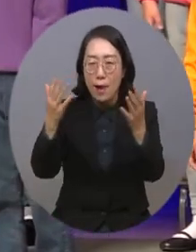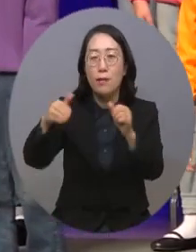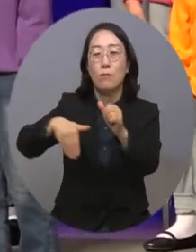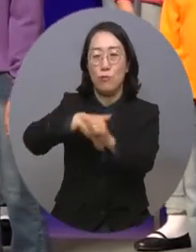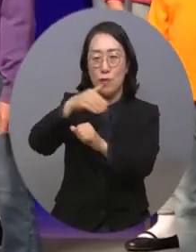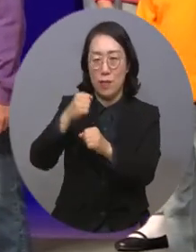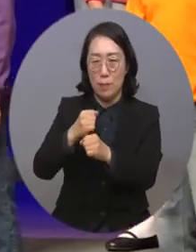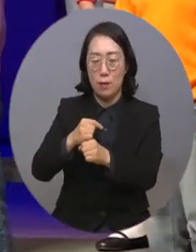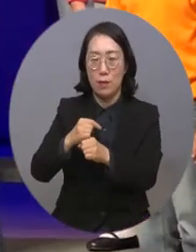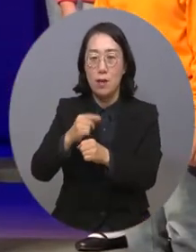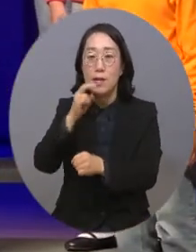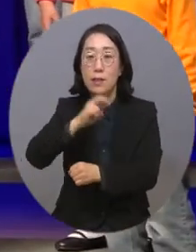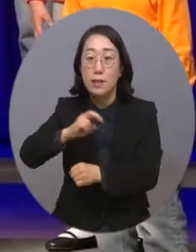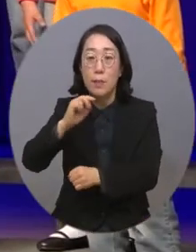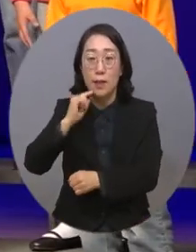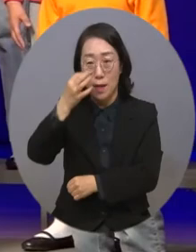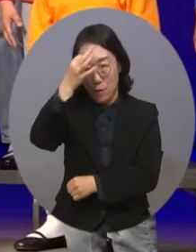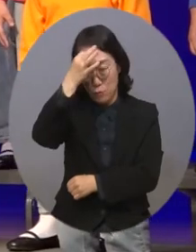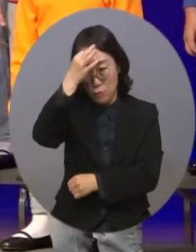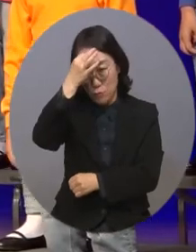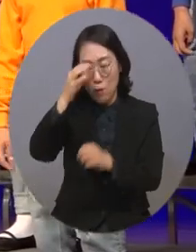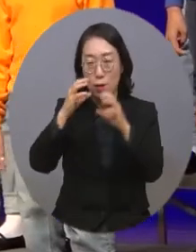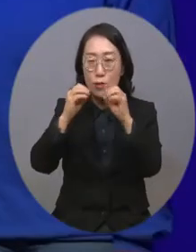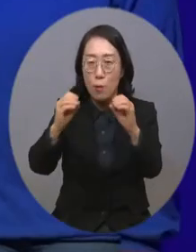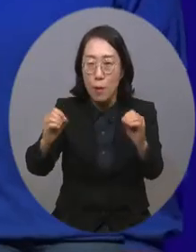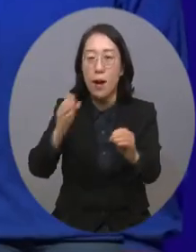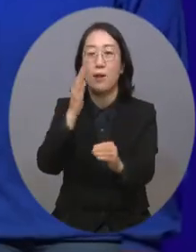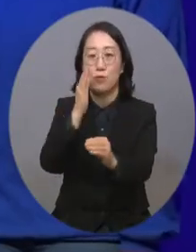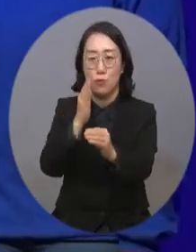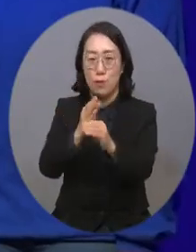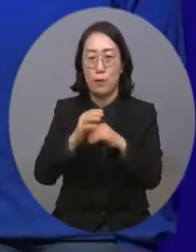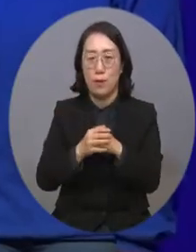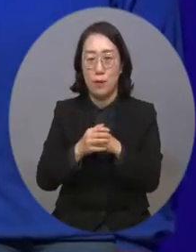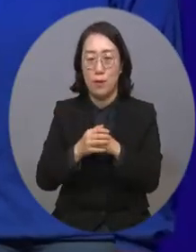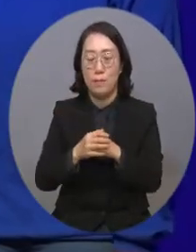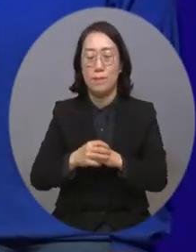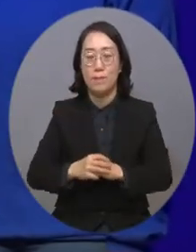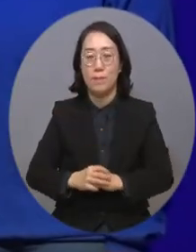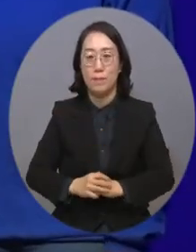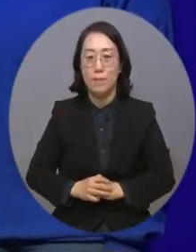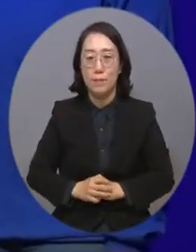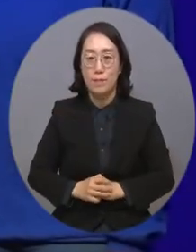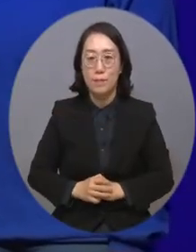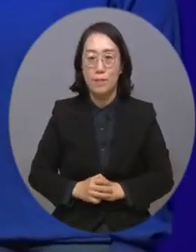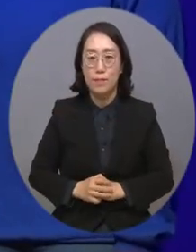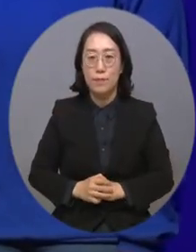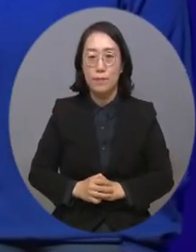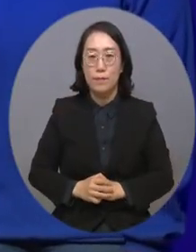음악 예술의 저변 확대에도 기여해 오고 있습니다 혹시 tv 뉴스 좋은 빕니다